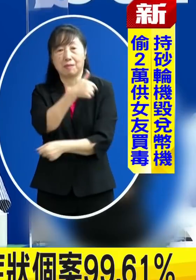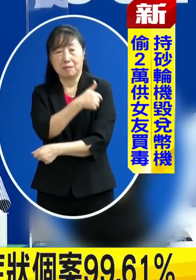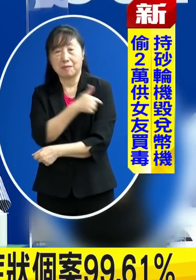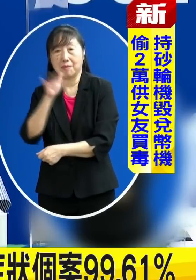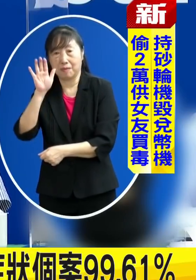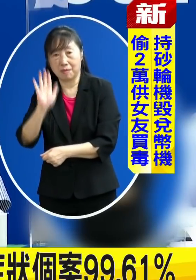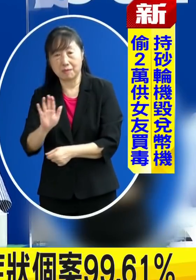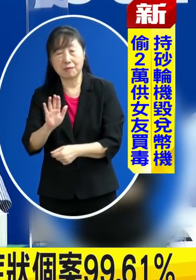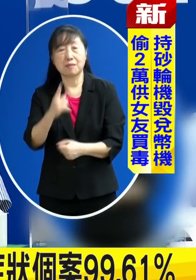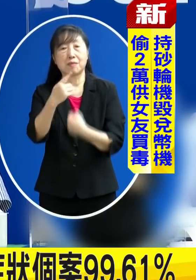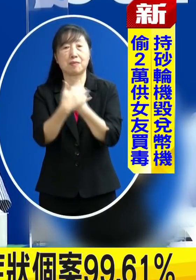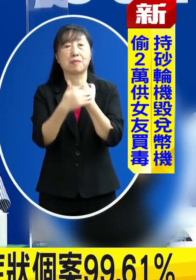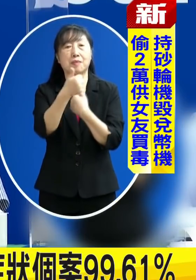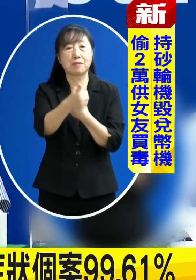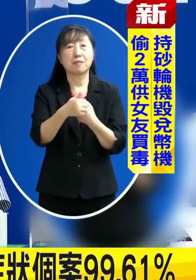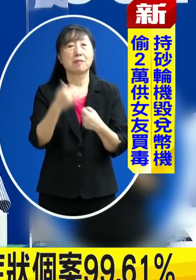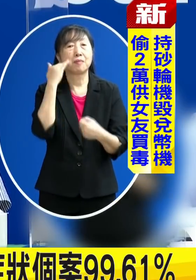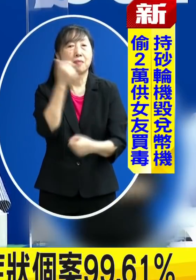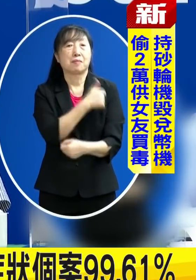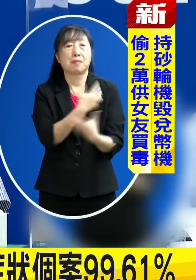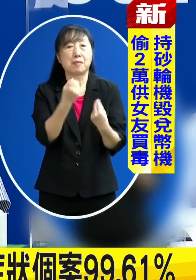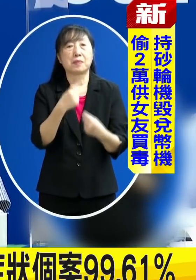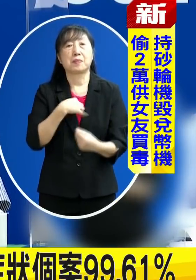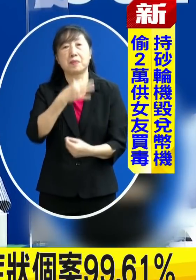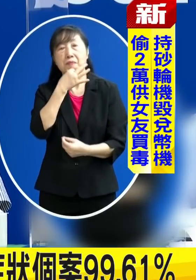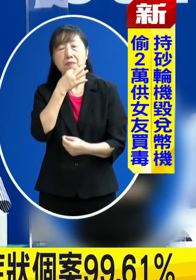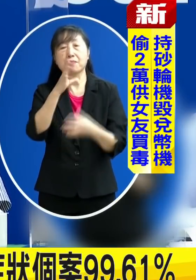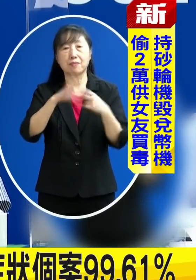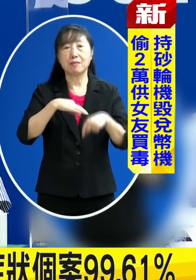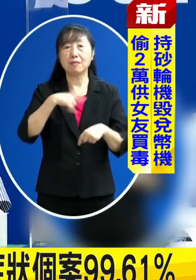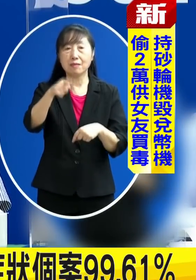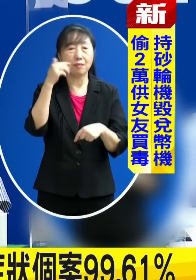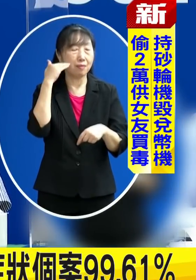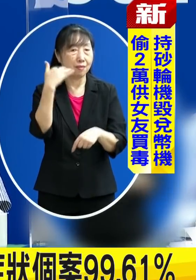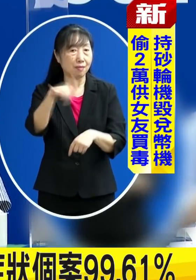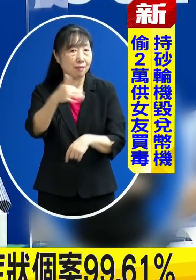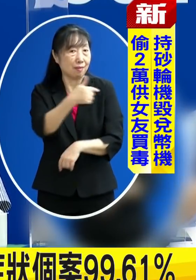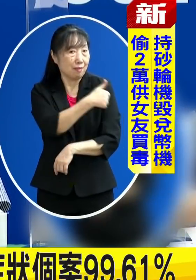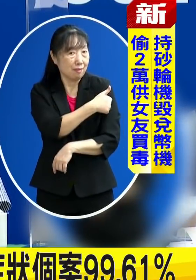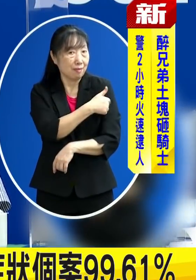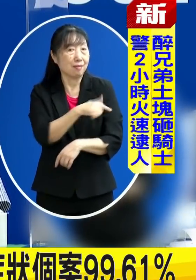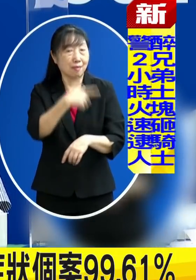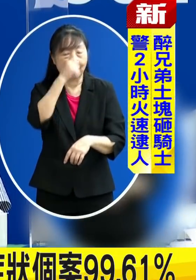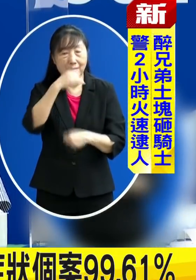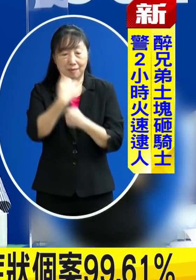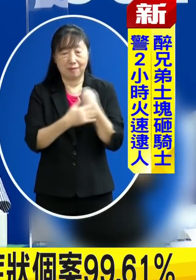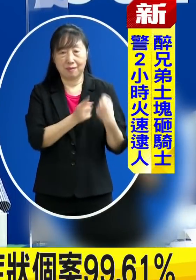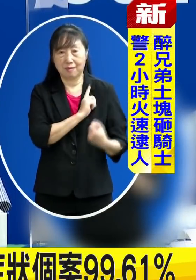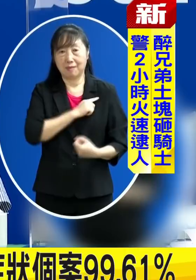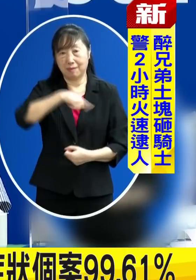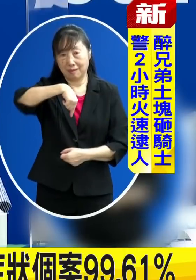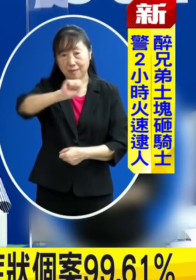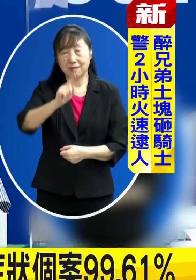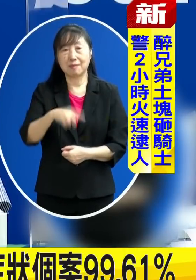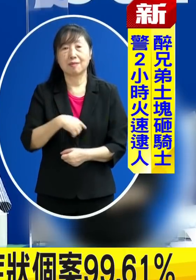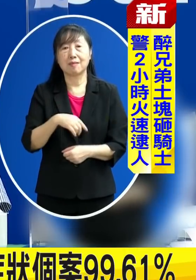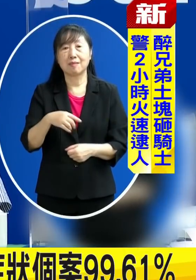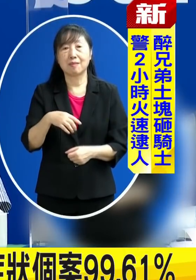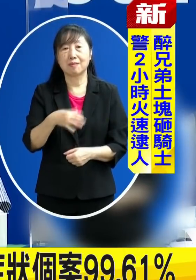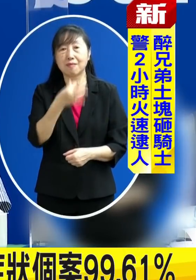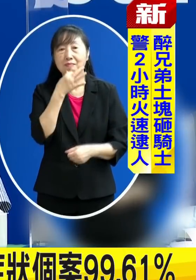来的高，所以我想还是呼吁民众要尽快的去接种疫苗来保护自己，也避免说染疫之